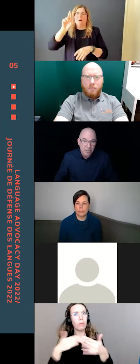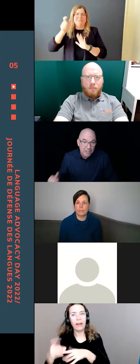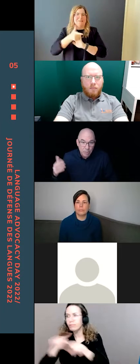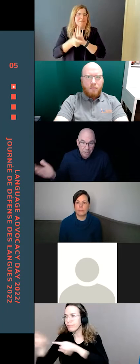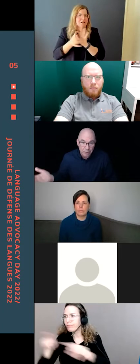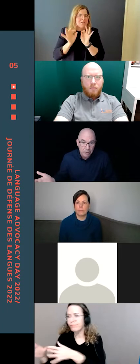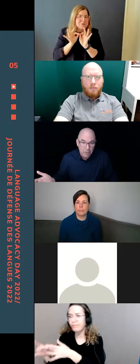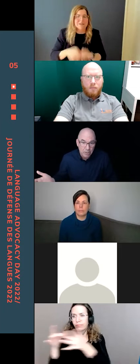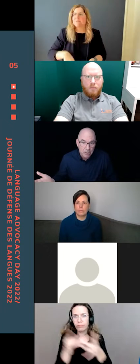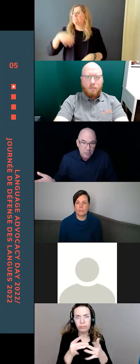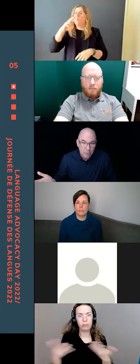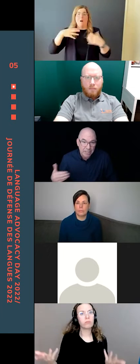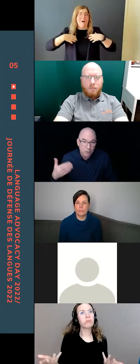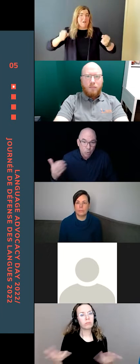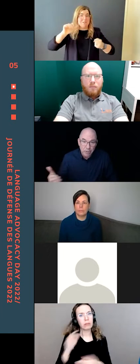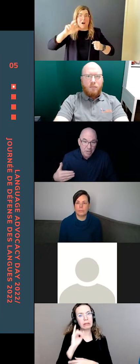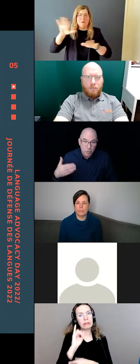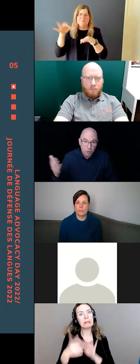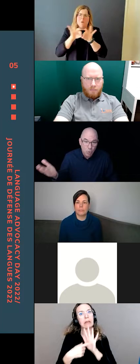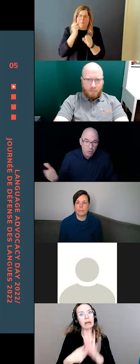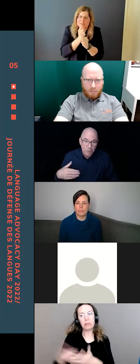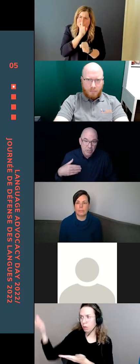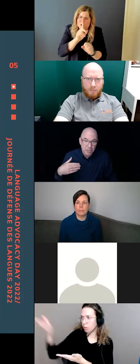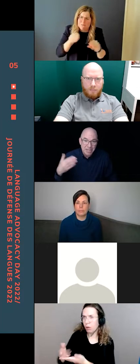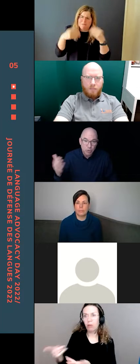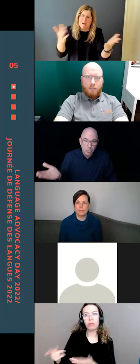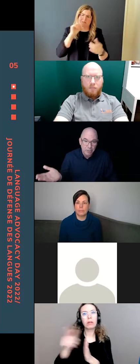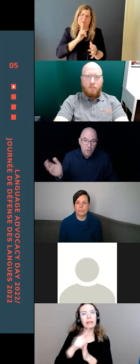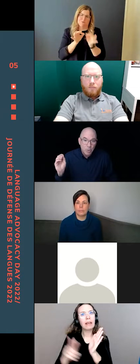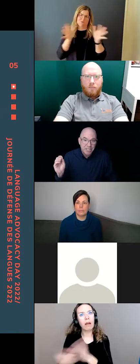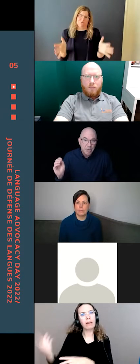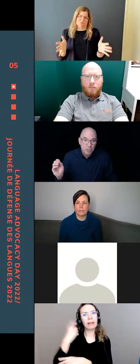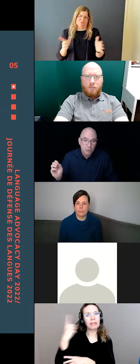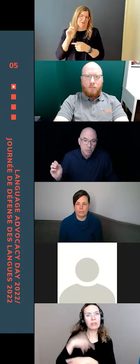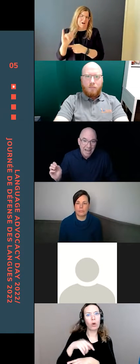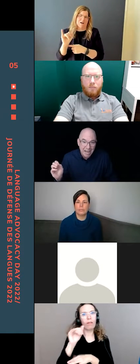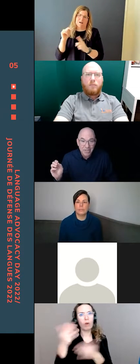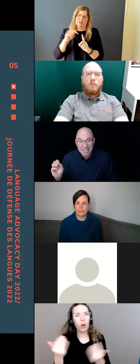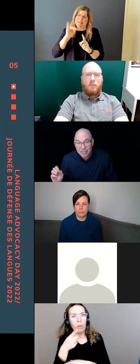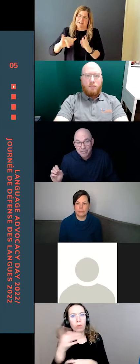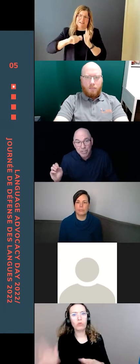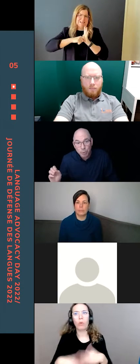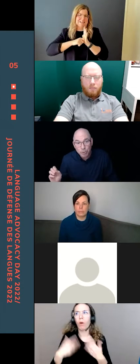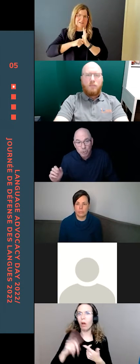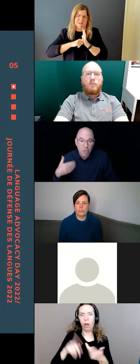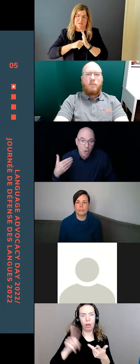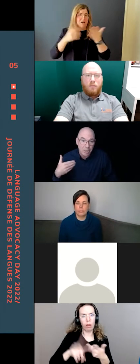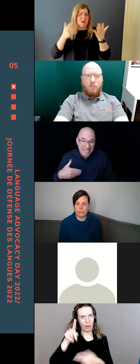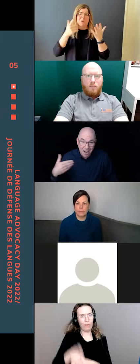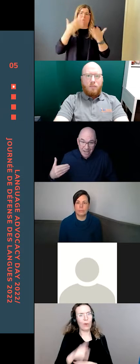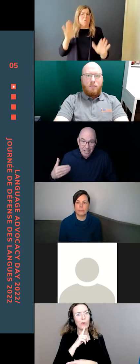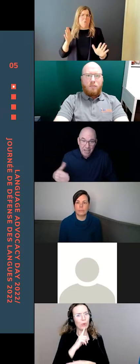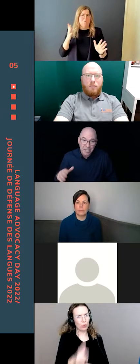Il faut les envoyer dans la bonne direction. Mais maintenant, qu'est-ce qui arrive si vous avez une question légale, vous avez besoin d'un